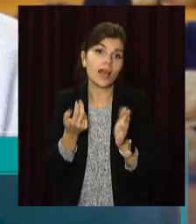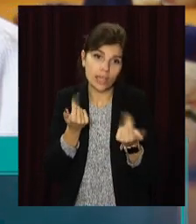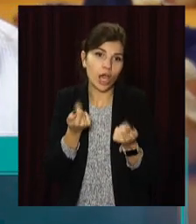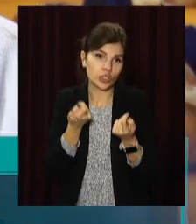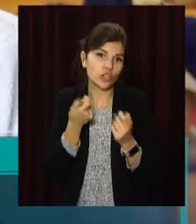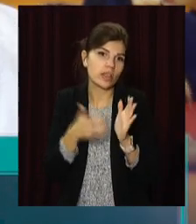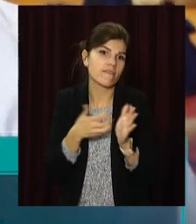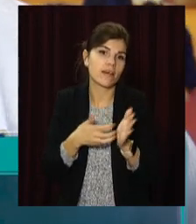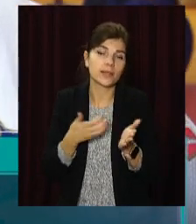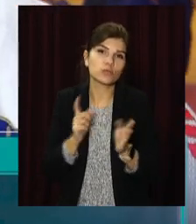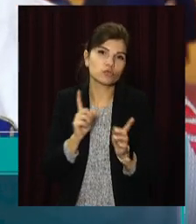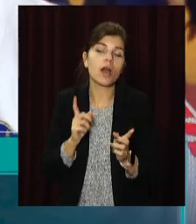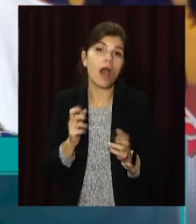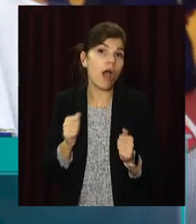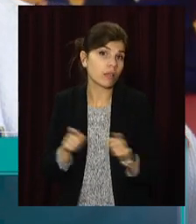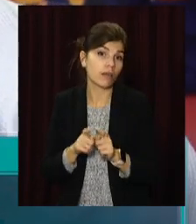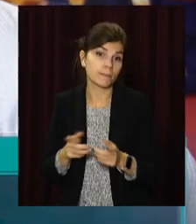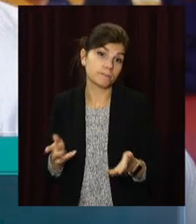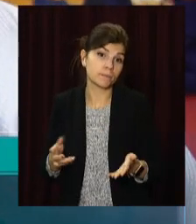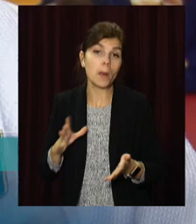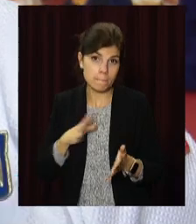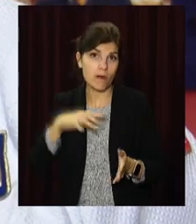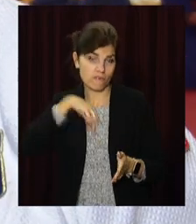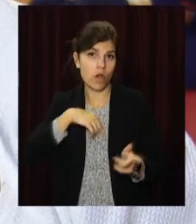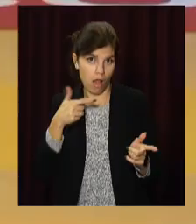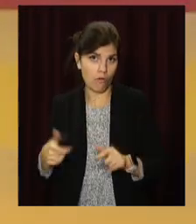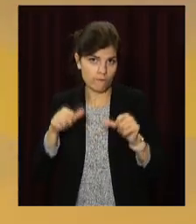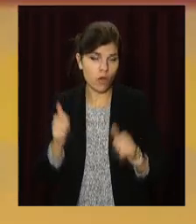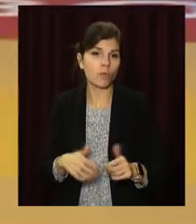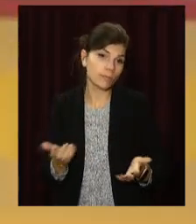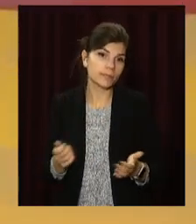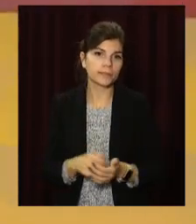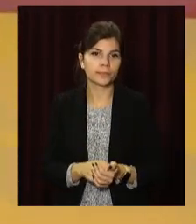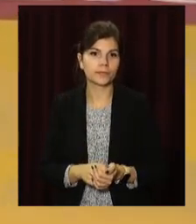хватило, мабуть. А так все хватило. Був готовий повністю, все отлично.